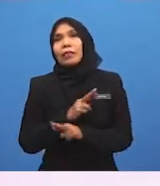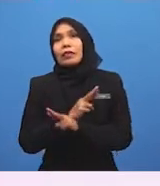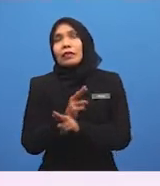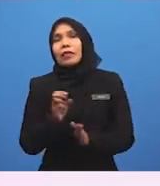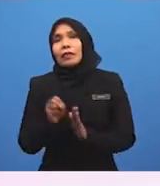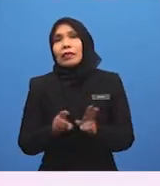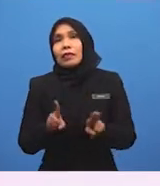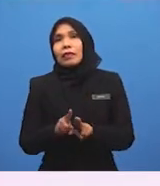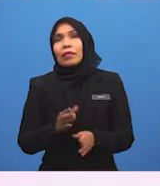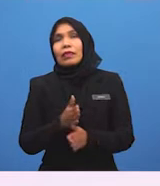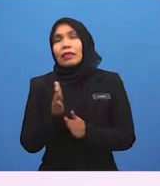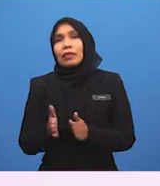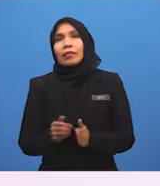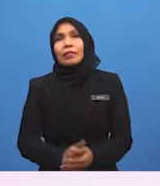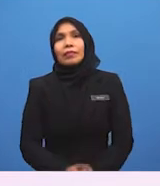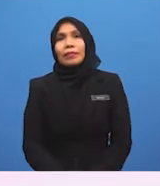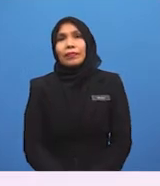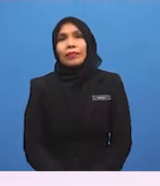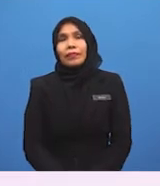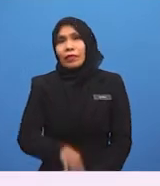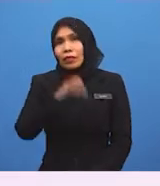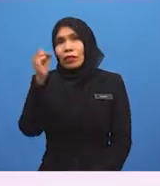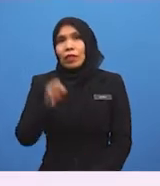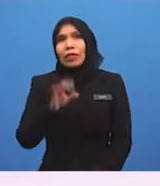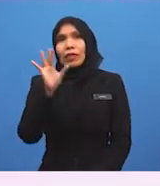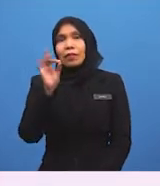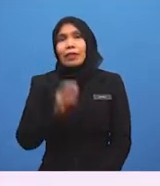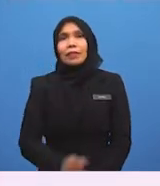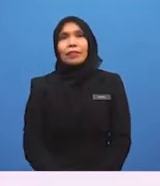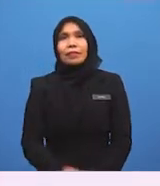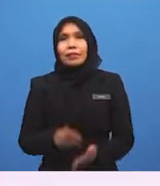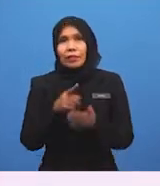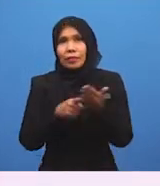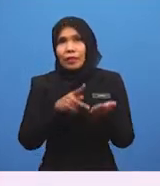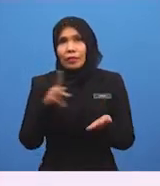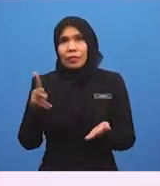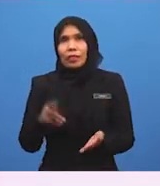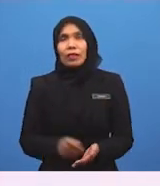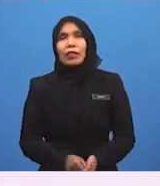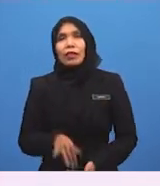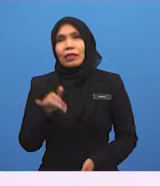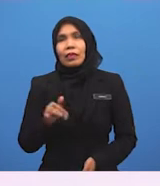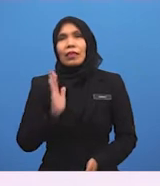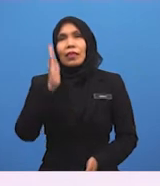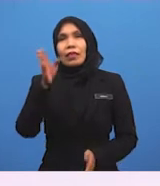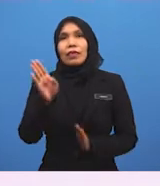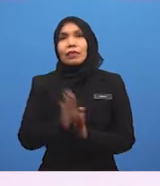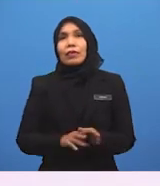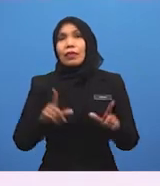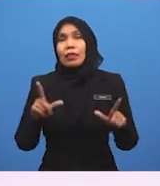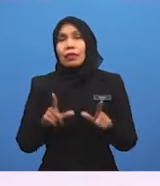jiran. Soalan 8. Apakah yang akan berlaku